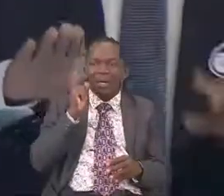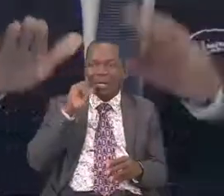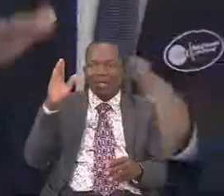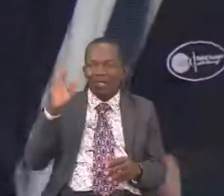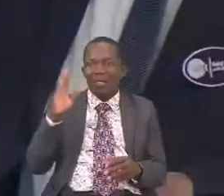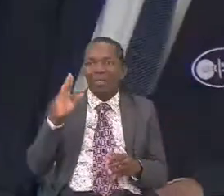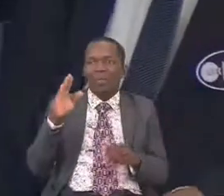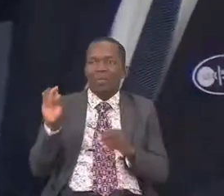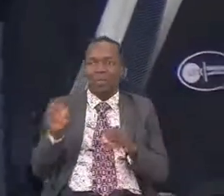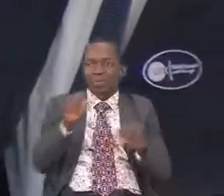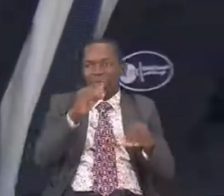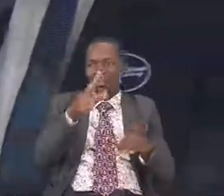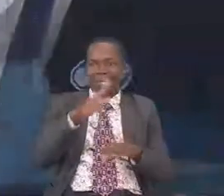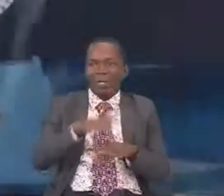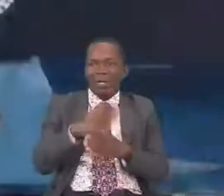Comme il flotte en l'air là,